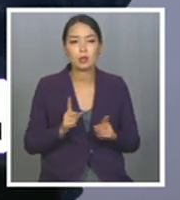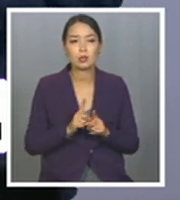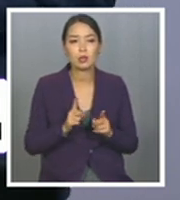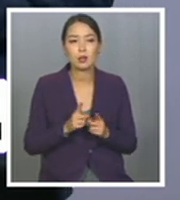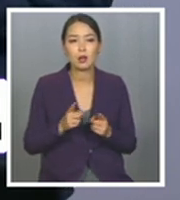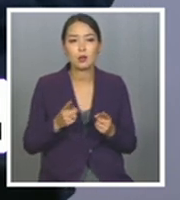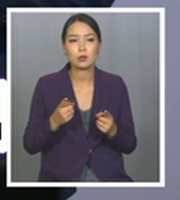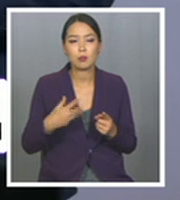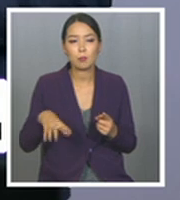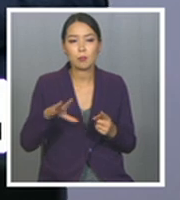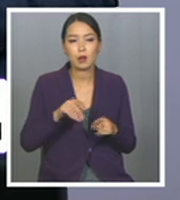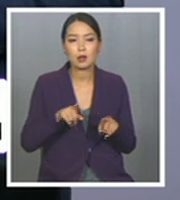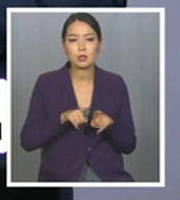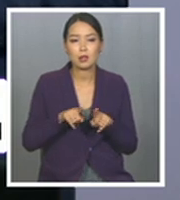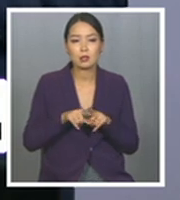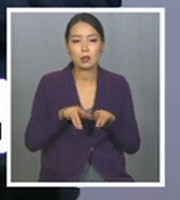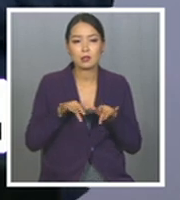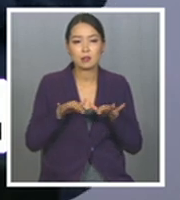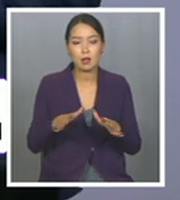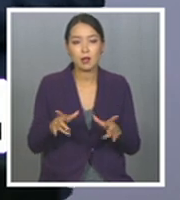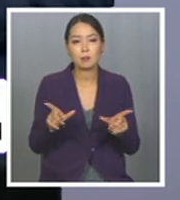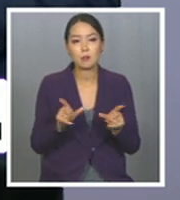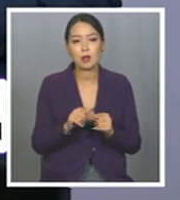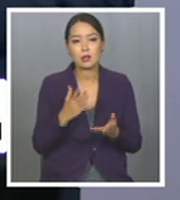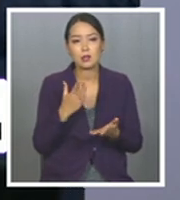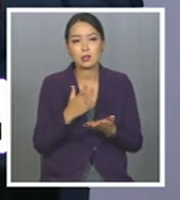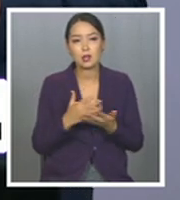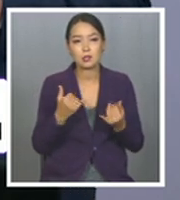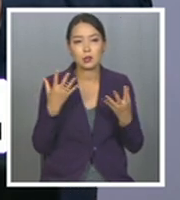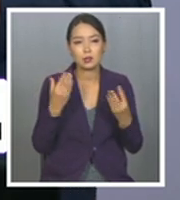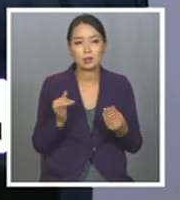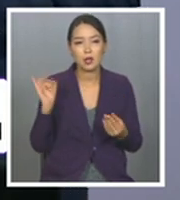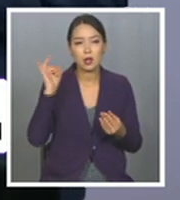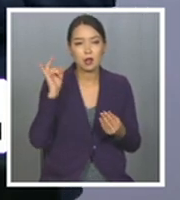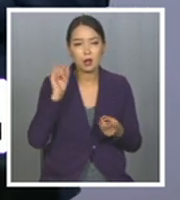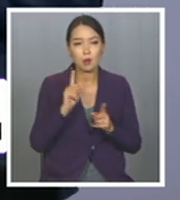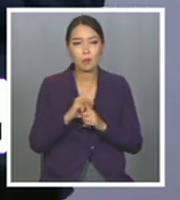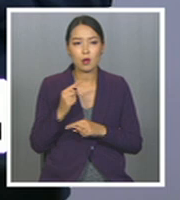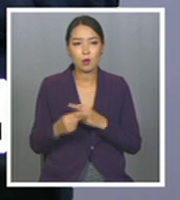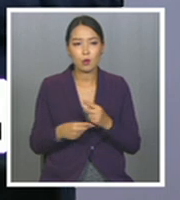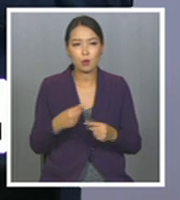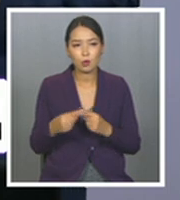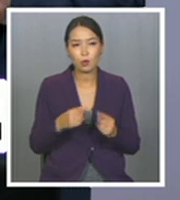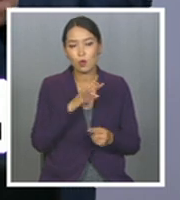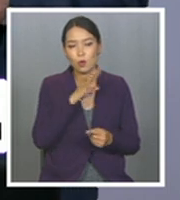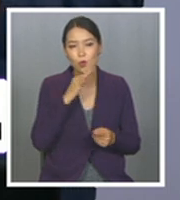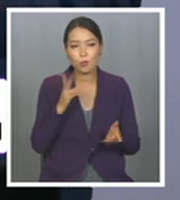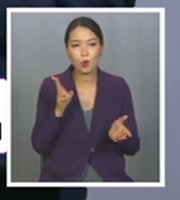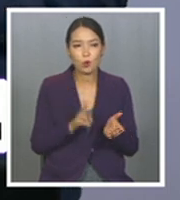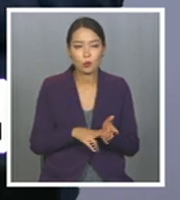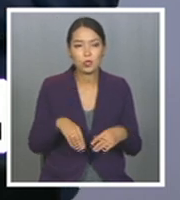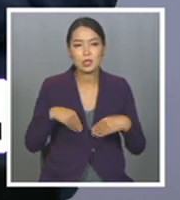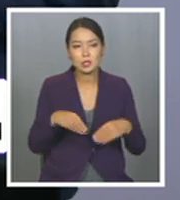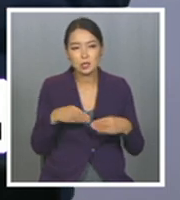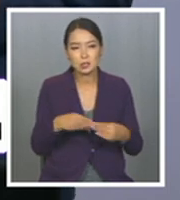бір шаруашылықтарды қалыптастырады. Мысалы үшін біз қазіргі кезде тарихтан оқитындай көшпелі шаруашылық неден қалыптасты деген